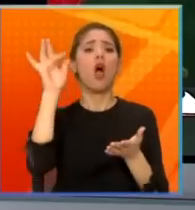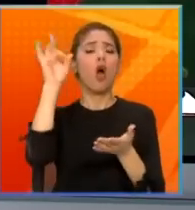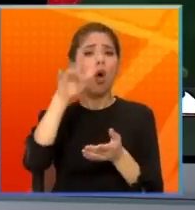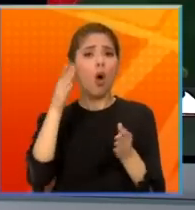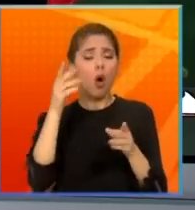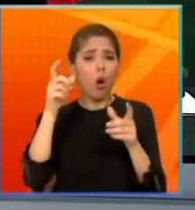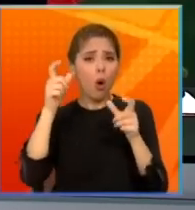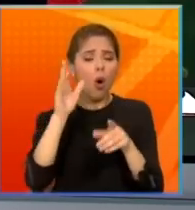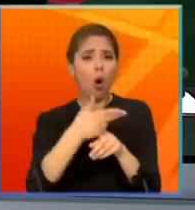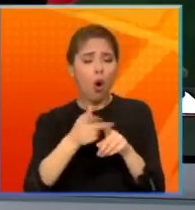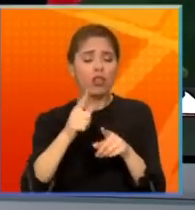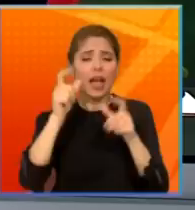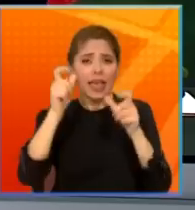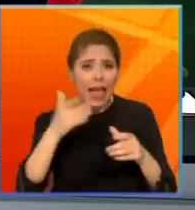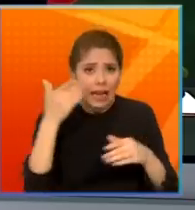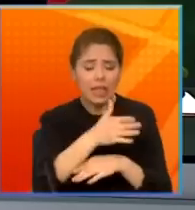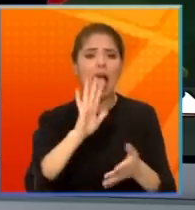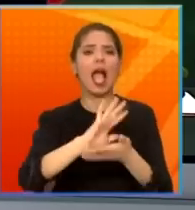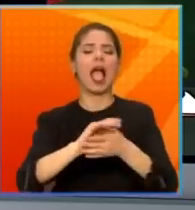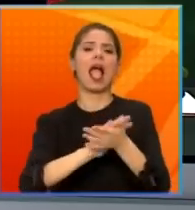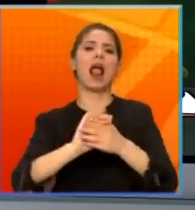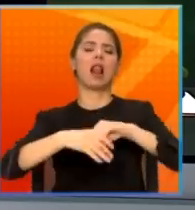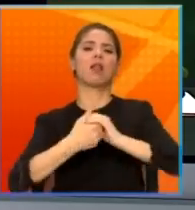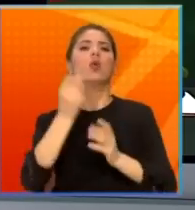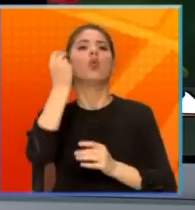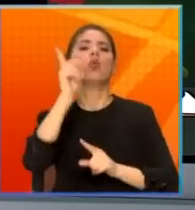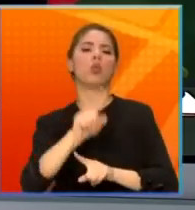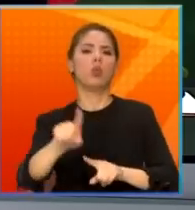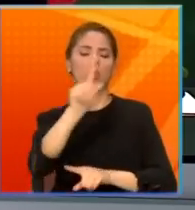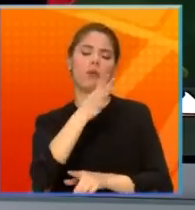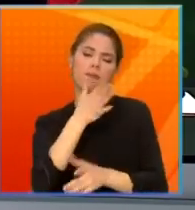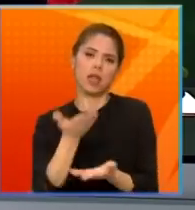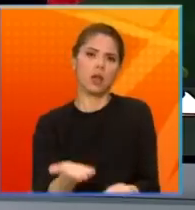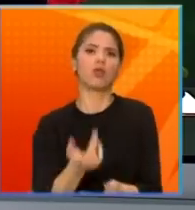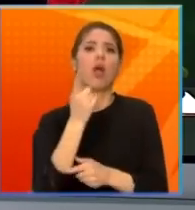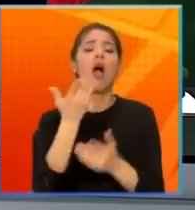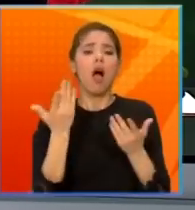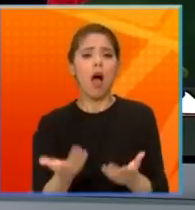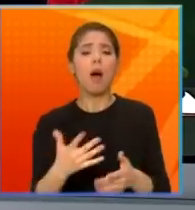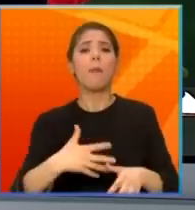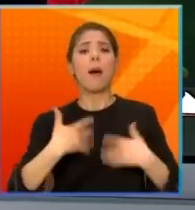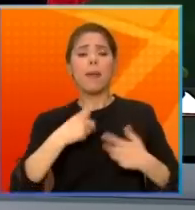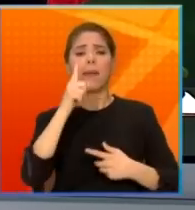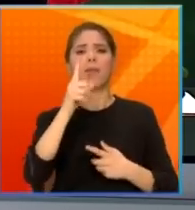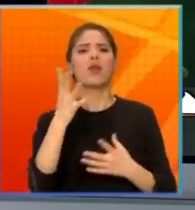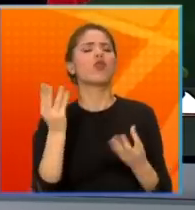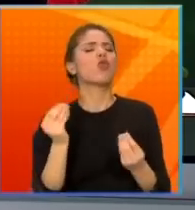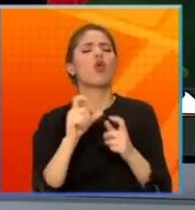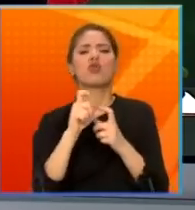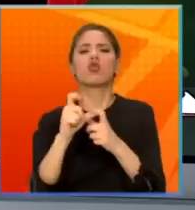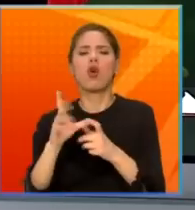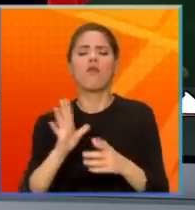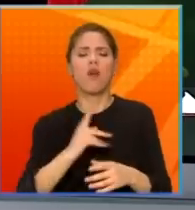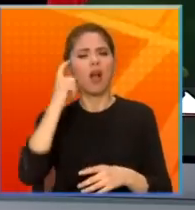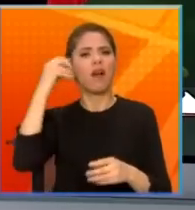alanlara temas ettiysek ellerimizi mutlaka yıkamamız gerektiğini artık hepimiz biliyoruz. Ama hala merak edilen birçok soru